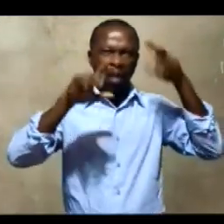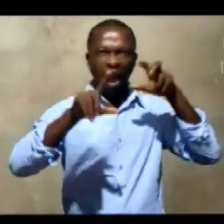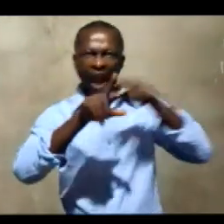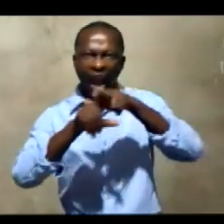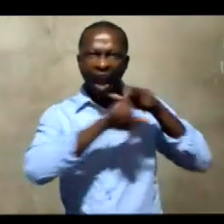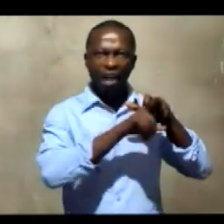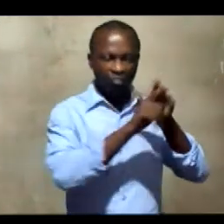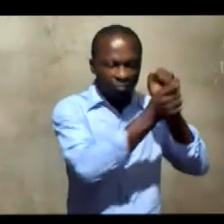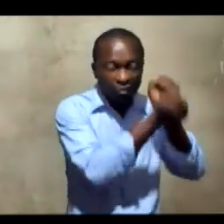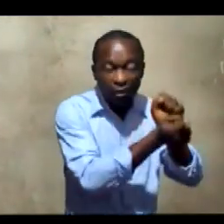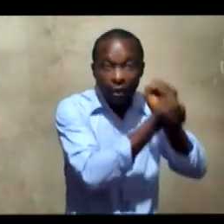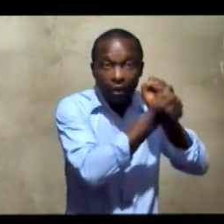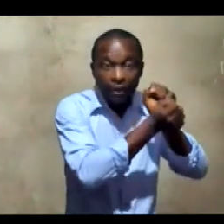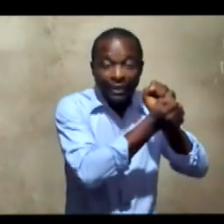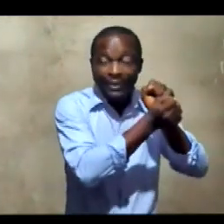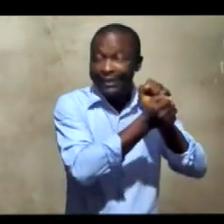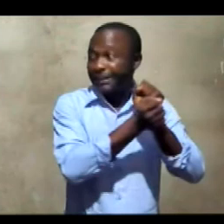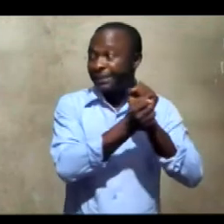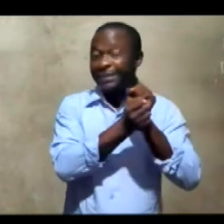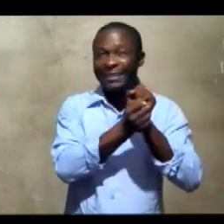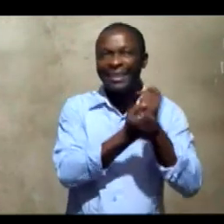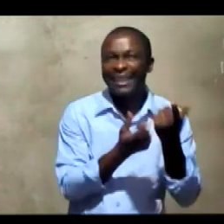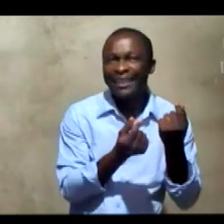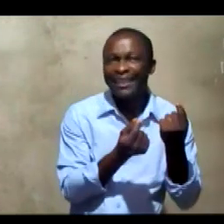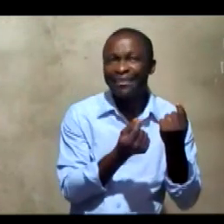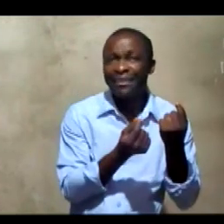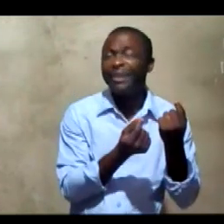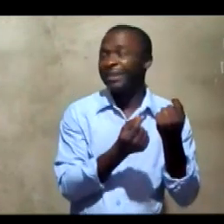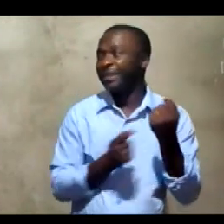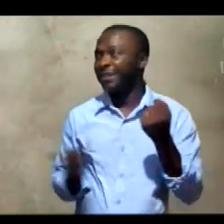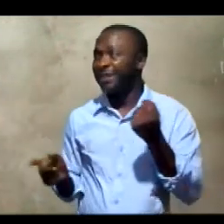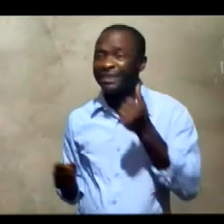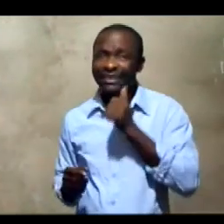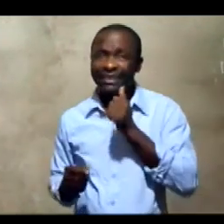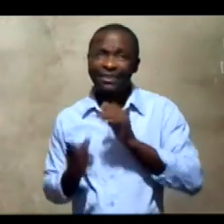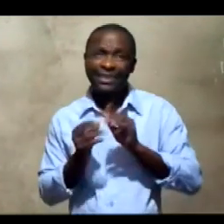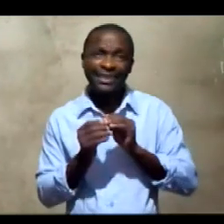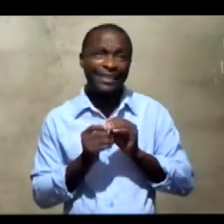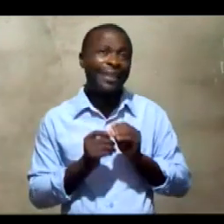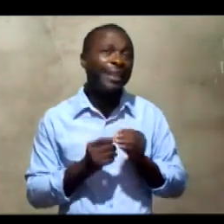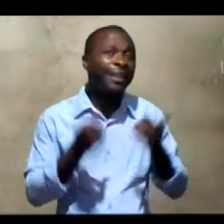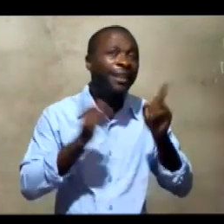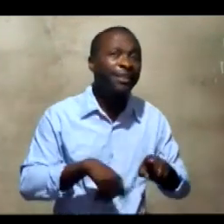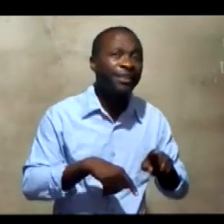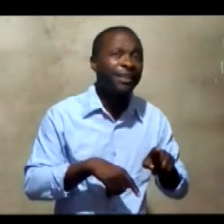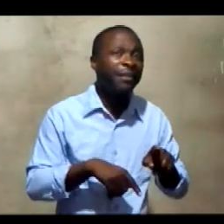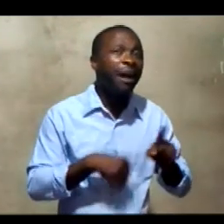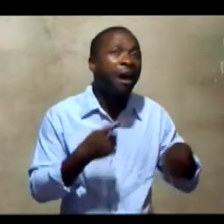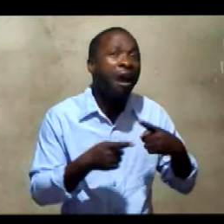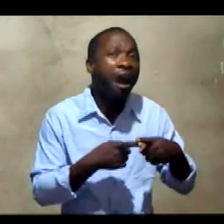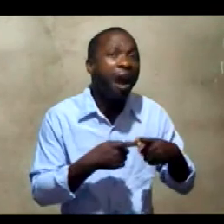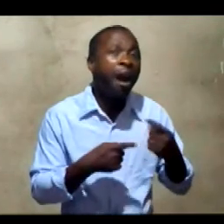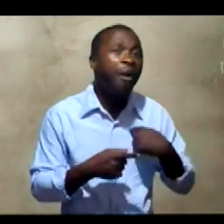infligé des actes présentés comme ignobles. 13 ans. Ça s'est passé qu'il y avait un gars qui